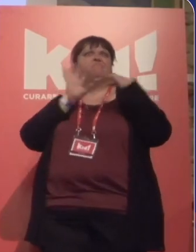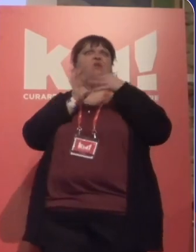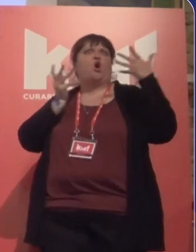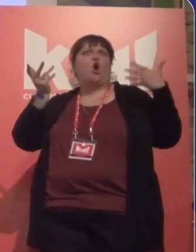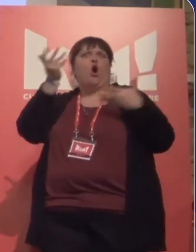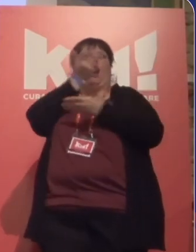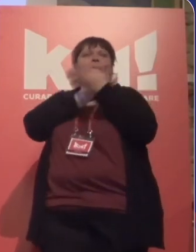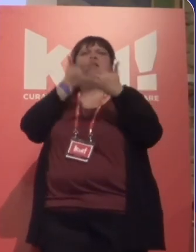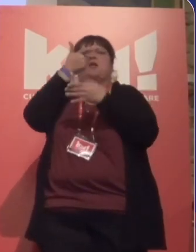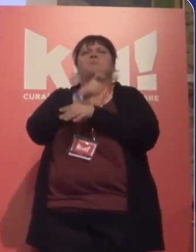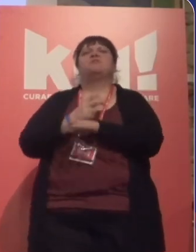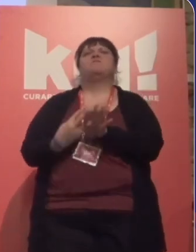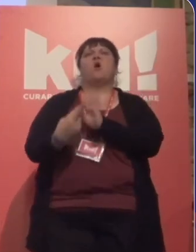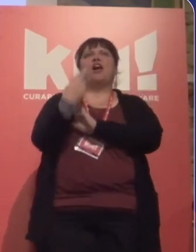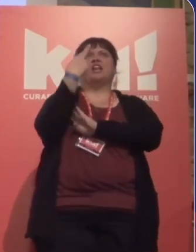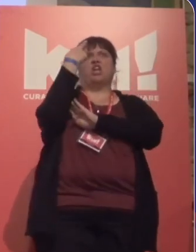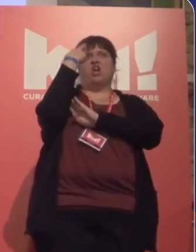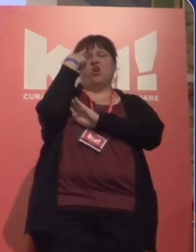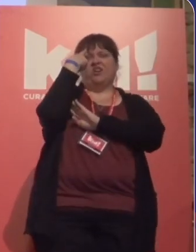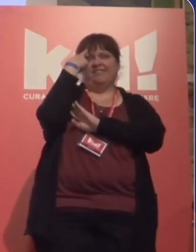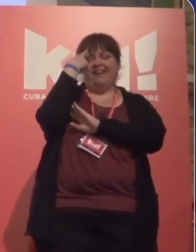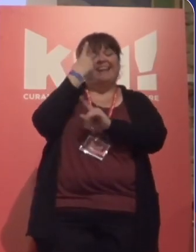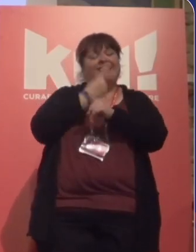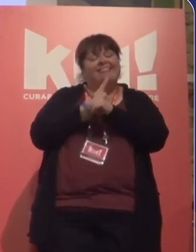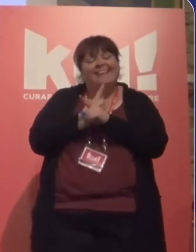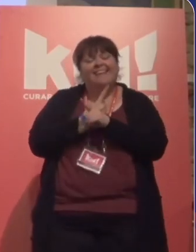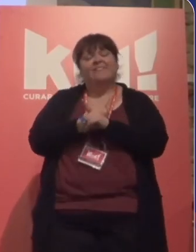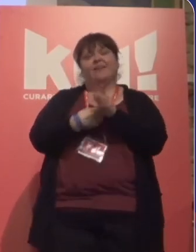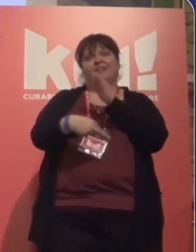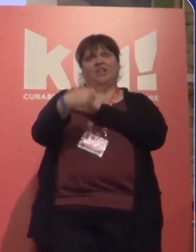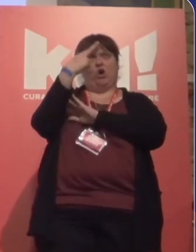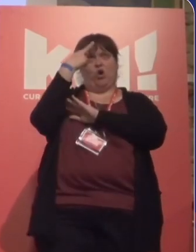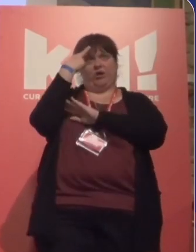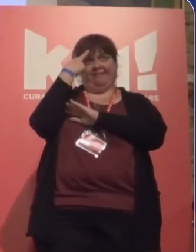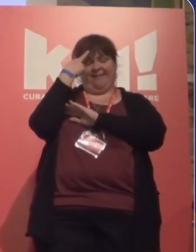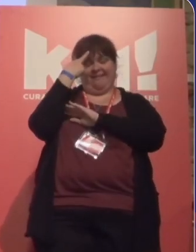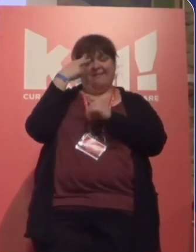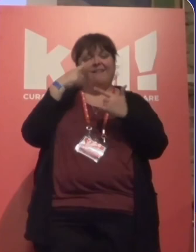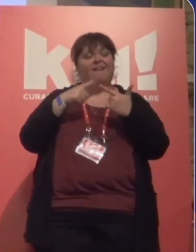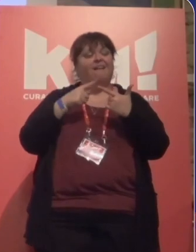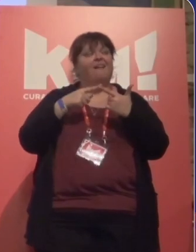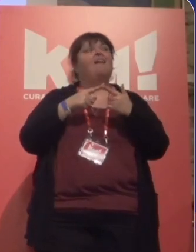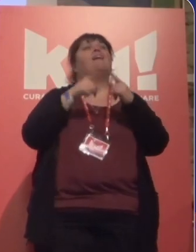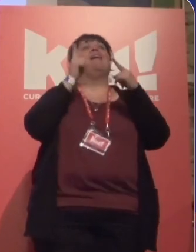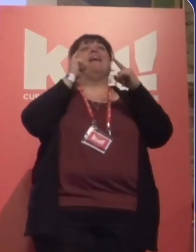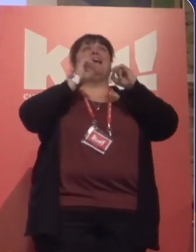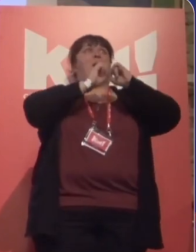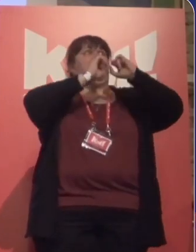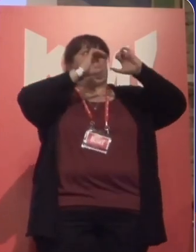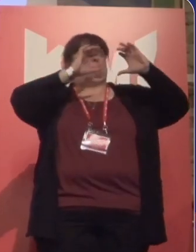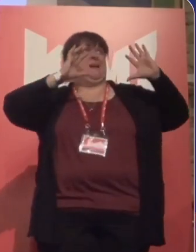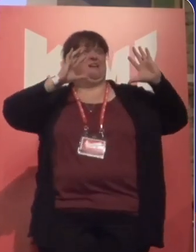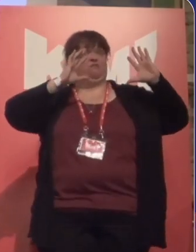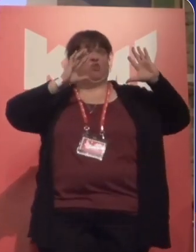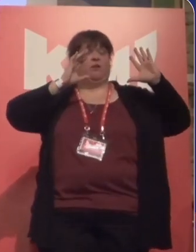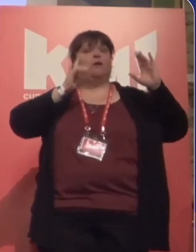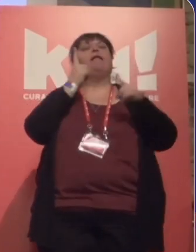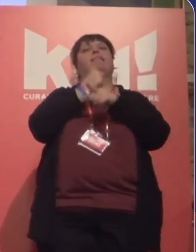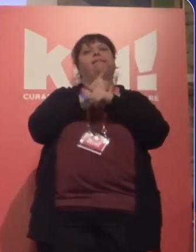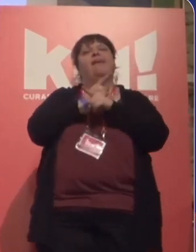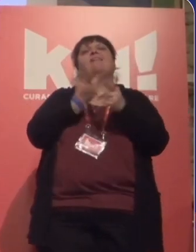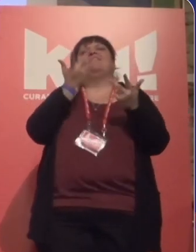stato immagini e devi desiderare e io credo che noi